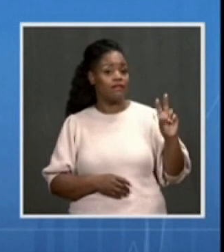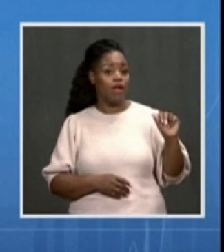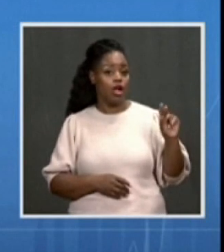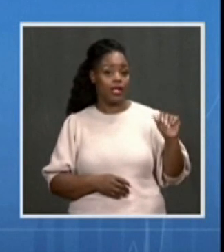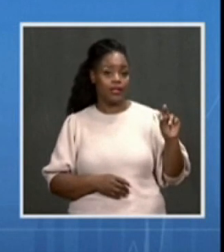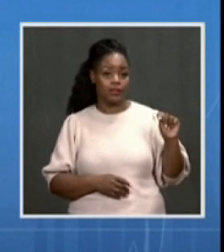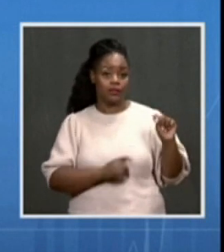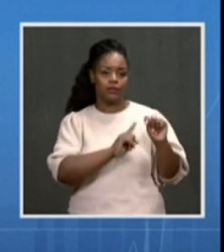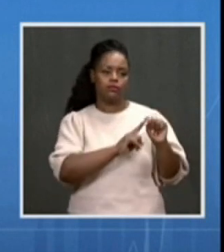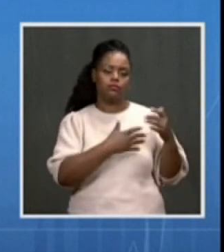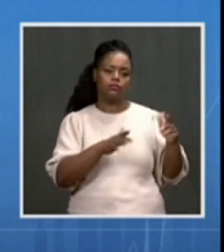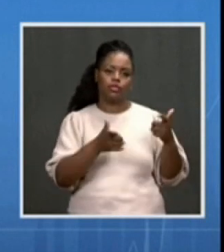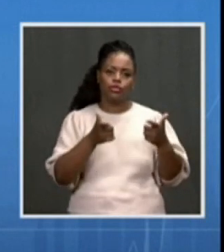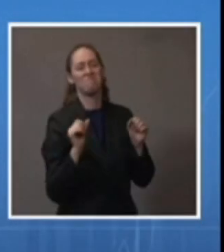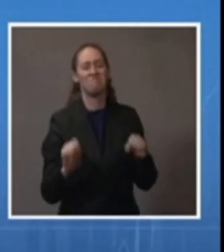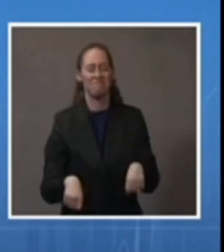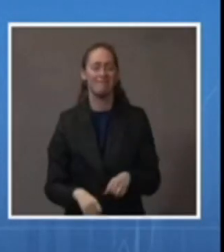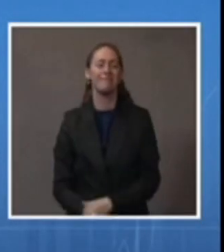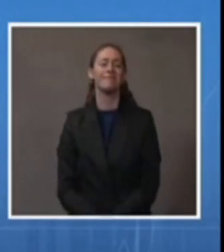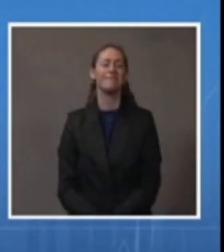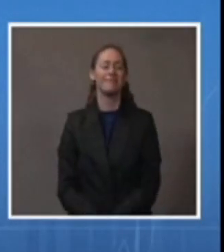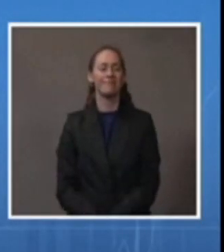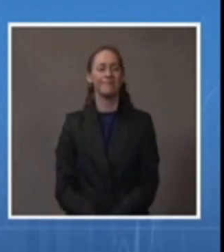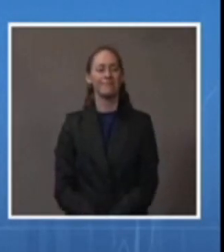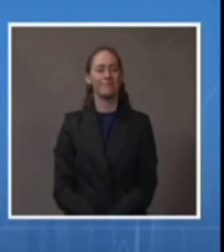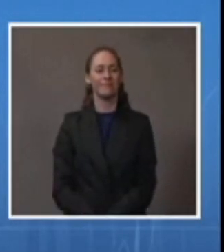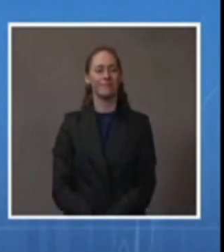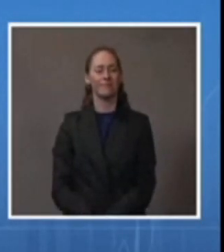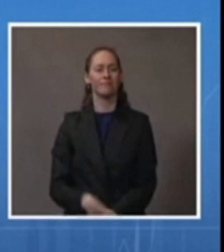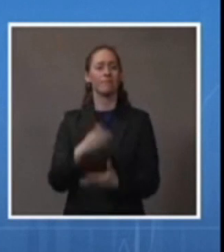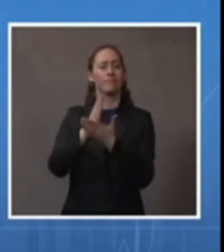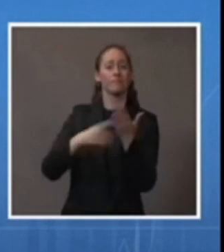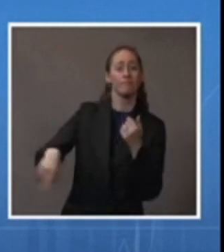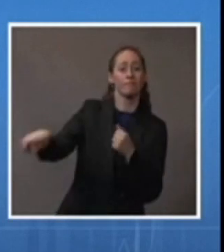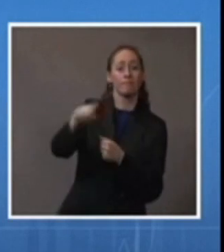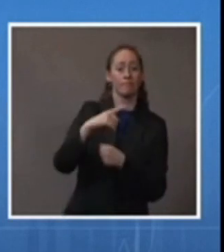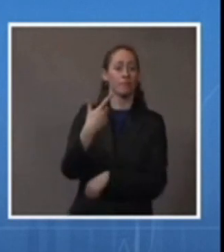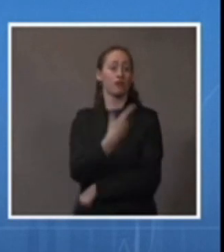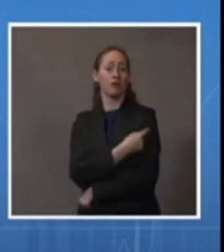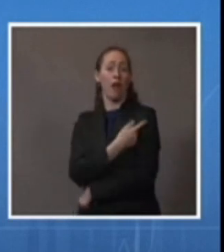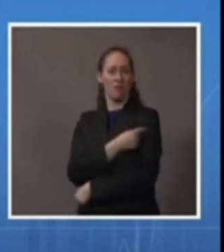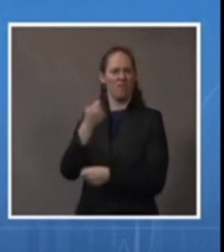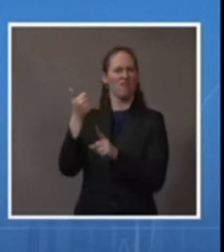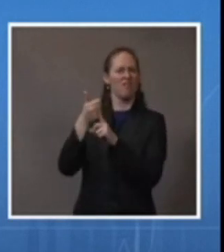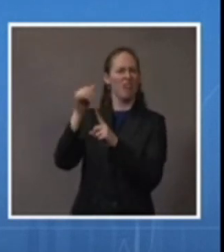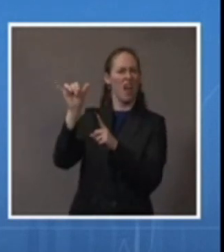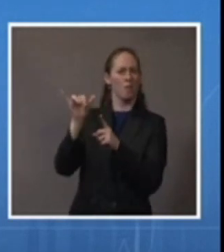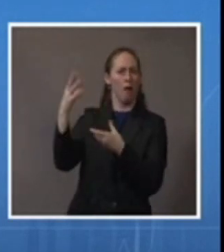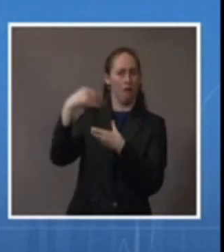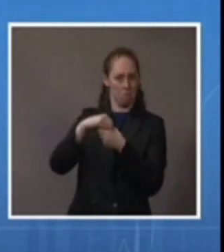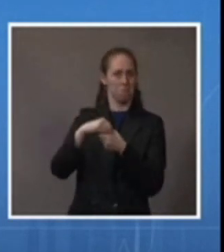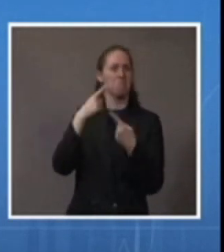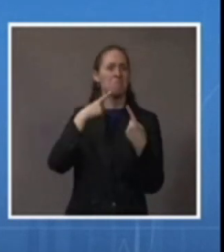A delta variáns jelenleg a legnagyobb veszélyt jelenti a járvány megszüntetésére irányuló erőfeszítéseinkre. A jó hír az,